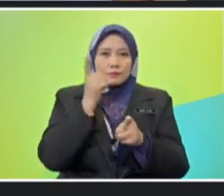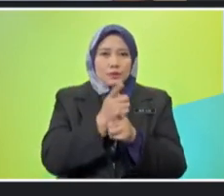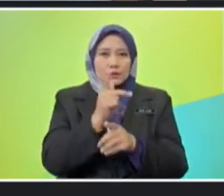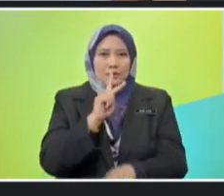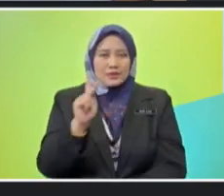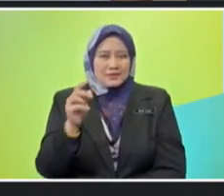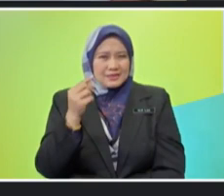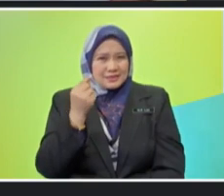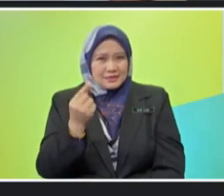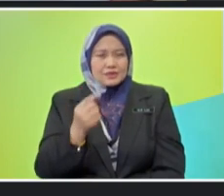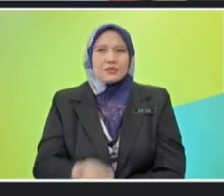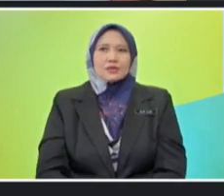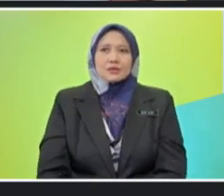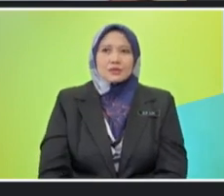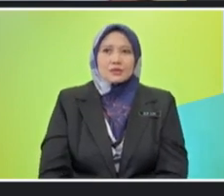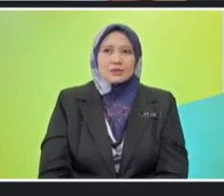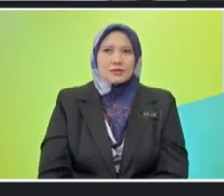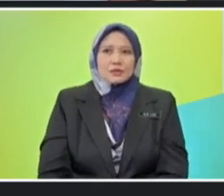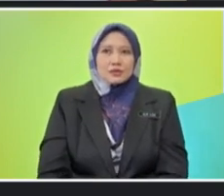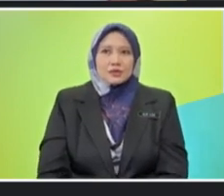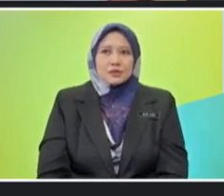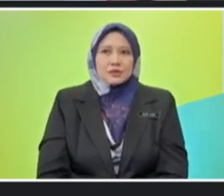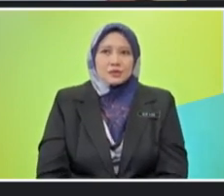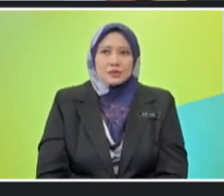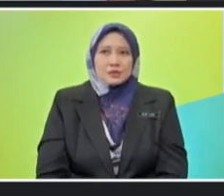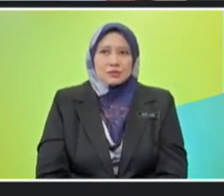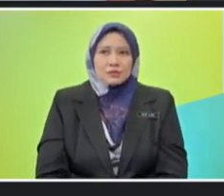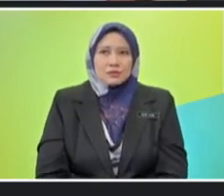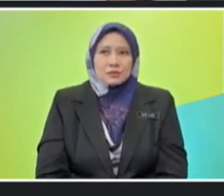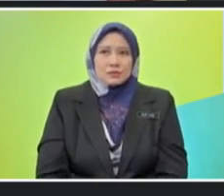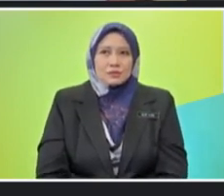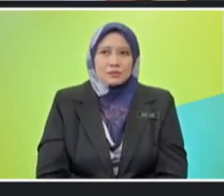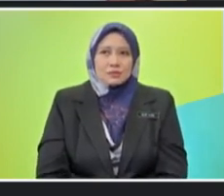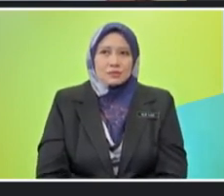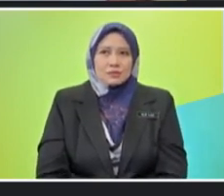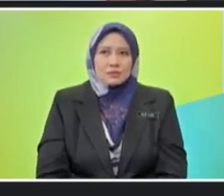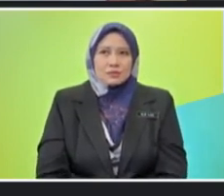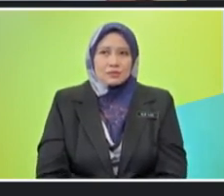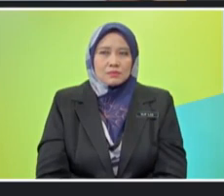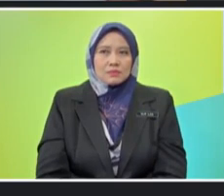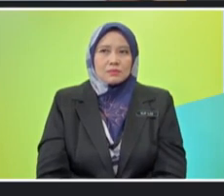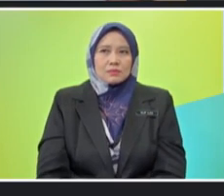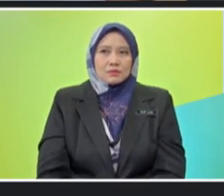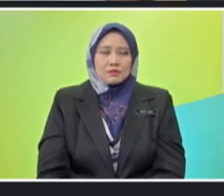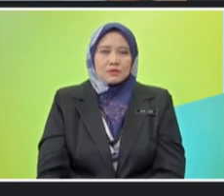makanan berkarbohidrat, Amni tertinggal huruf R,